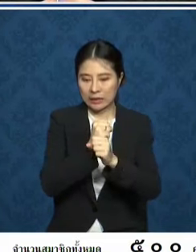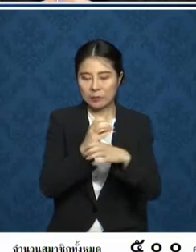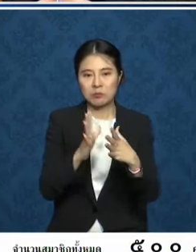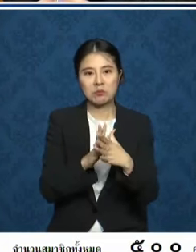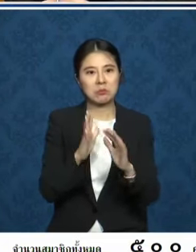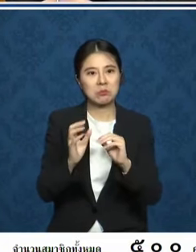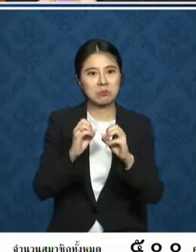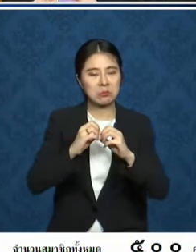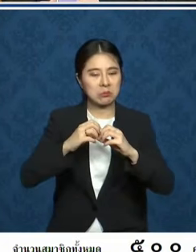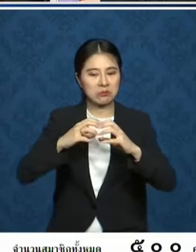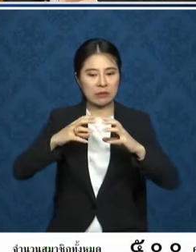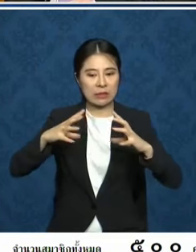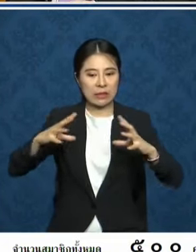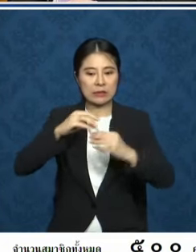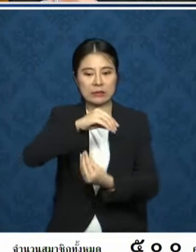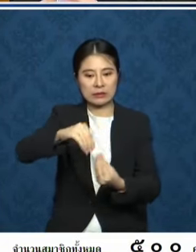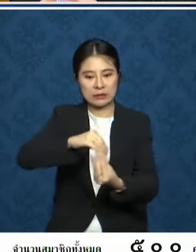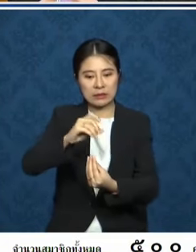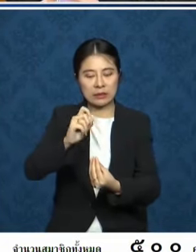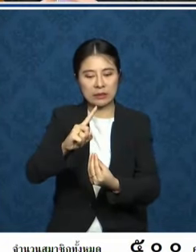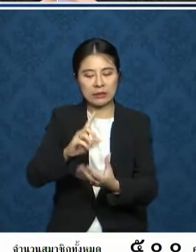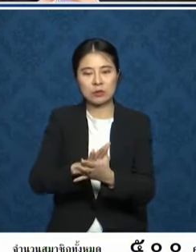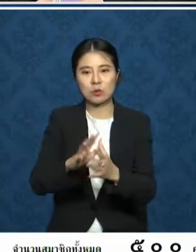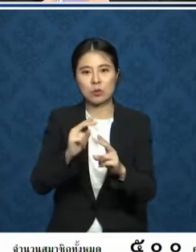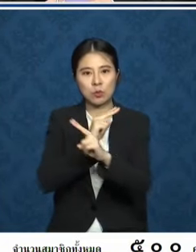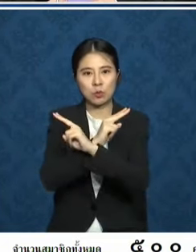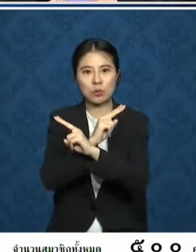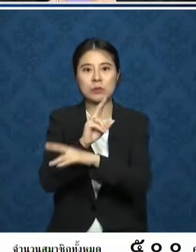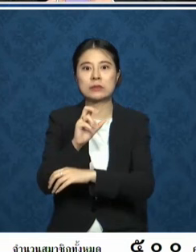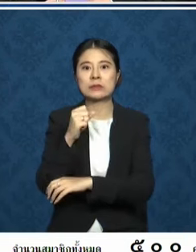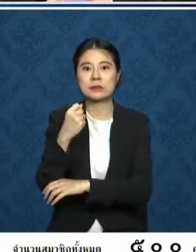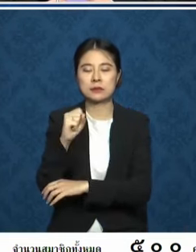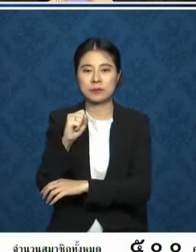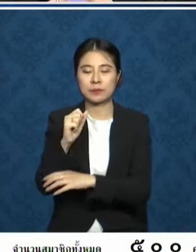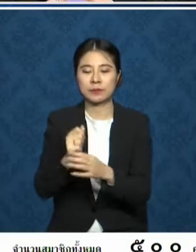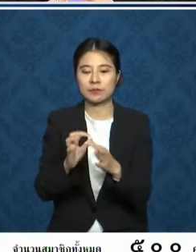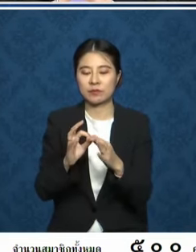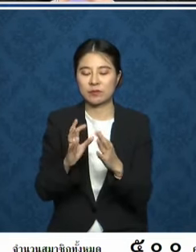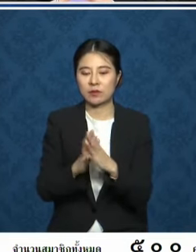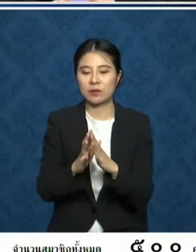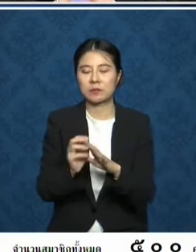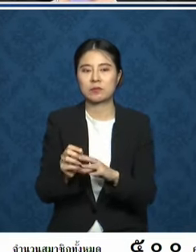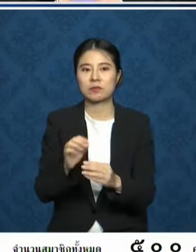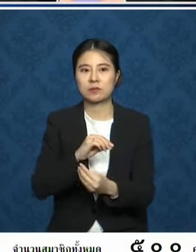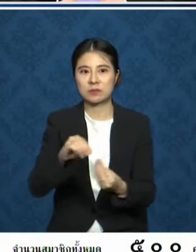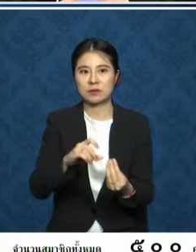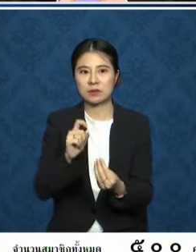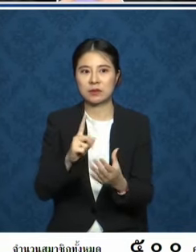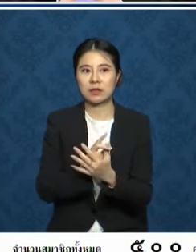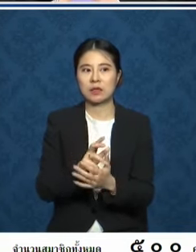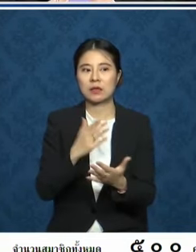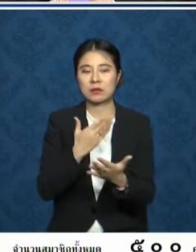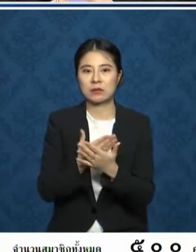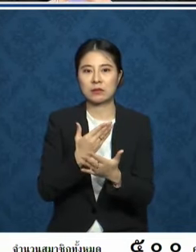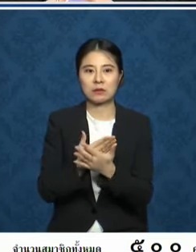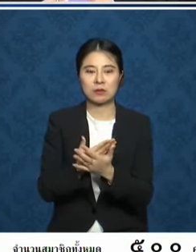ทางเศรษฐกิไม่น้อยกวา 10 เท่าตeszั้ถ้เป็ตัวเล pater ของที่ผลกระทบทางเศรษฐกที่เกิดขึ้นก็คือประมาณ 30 มื่น